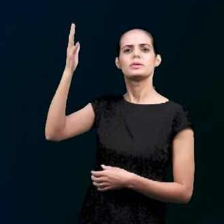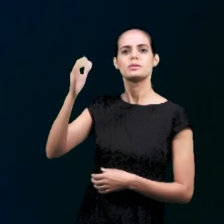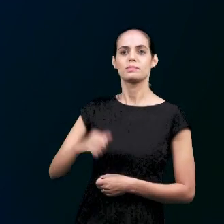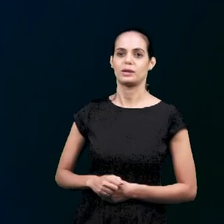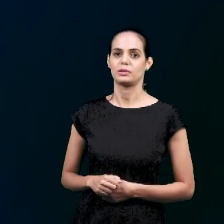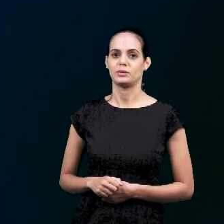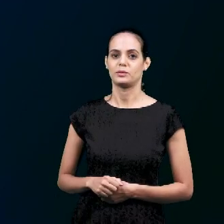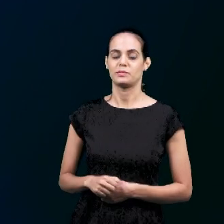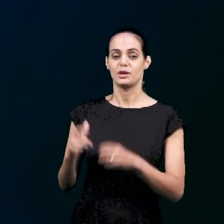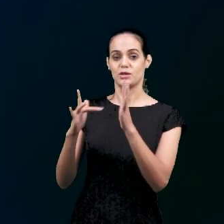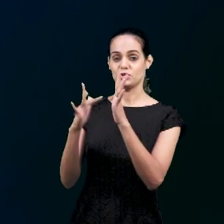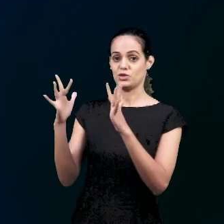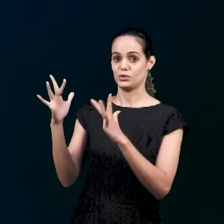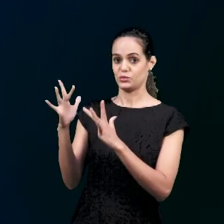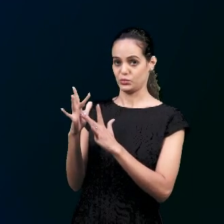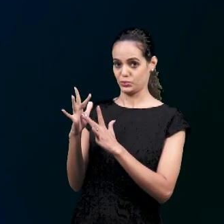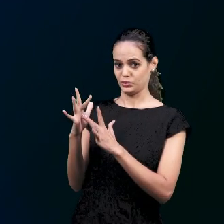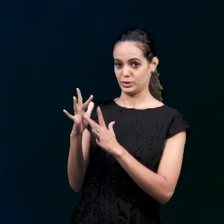étaient dans cet événement.